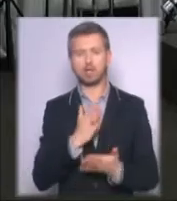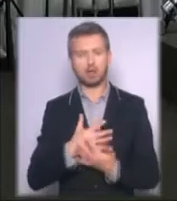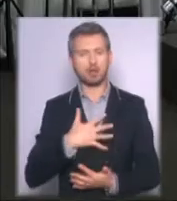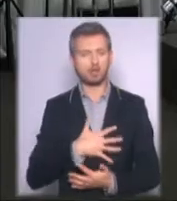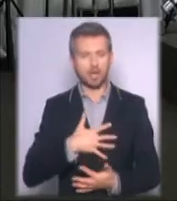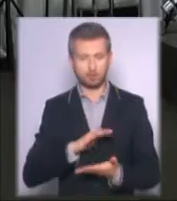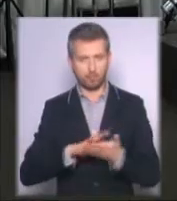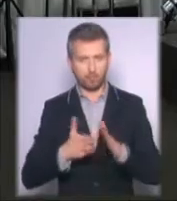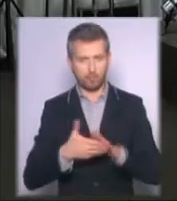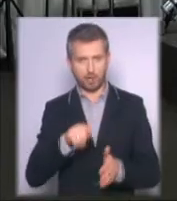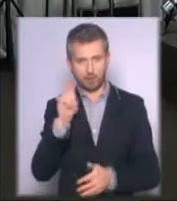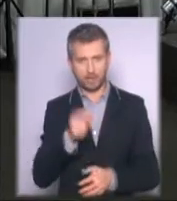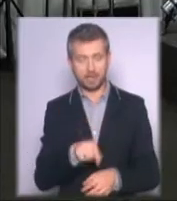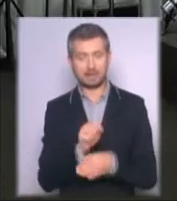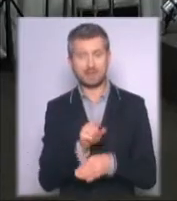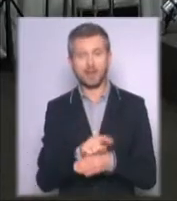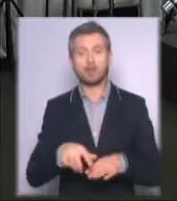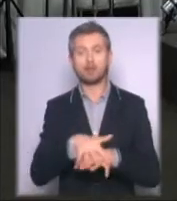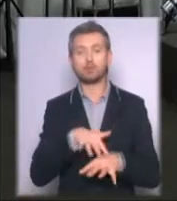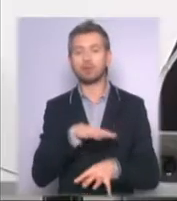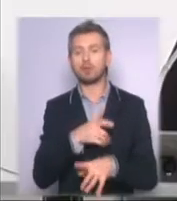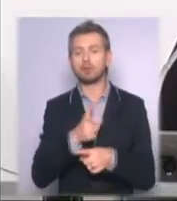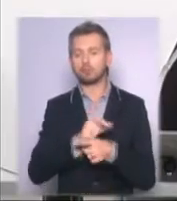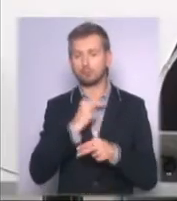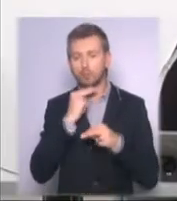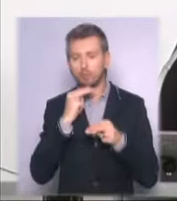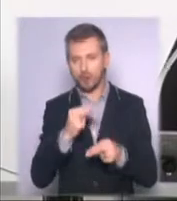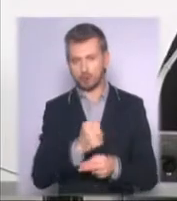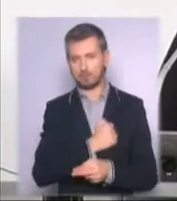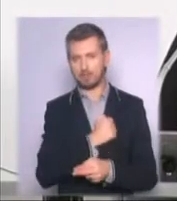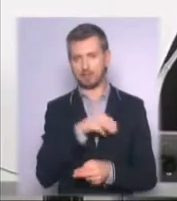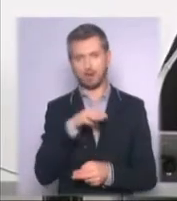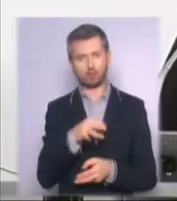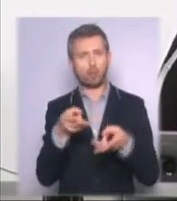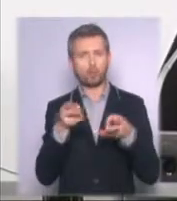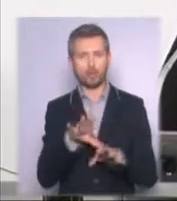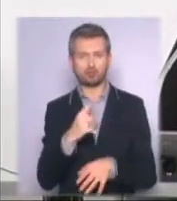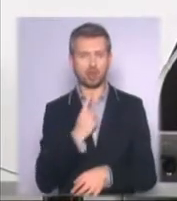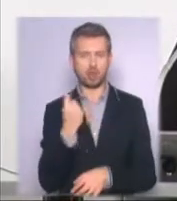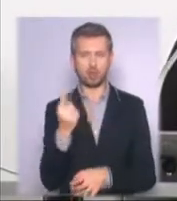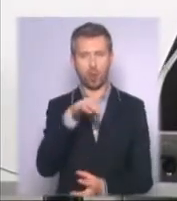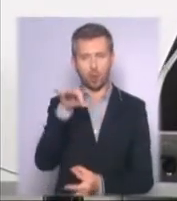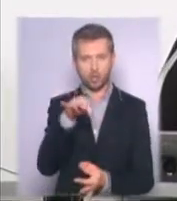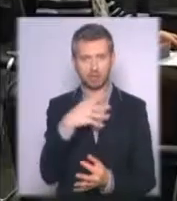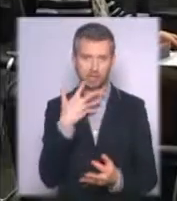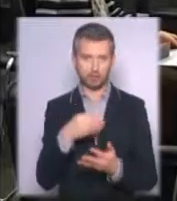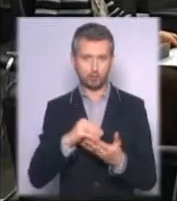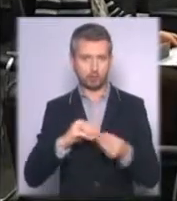війни. Тому завдання суспільства – бути уважнішим до бійців АТО та не залишати їх наодинці зі своїми